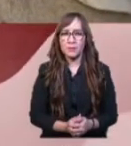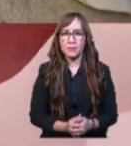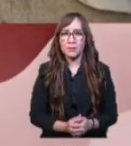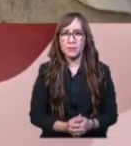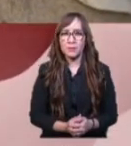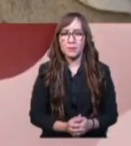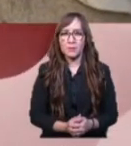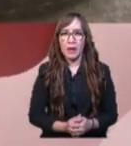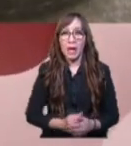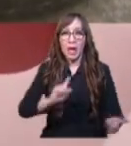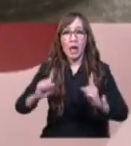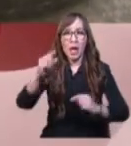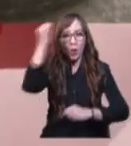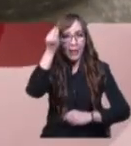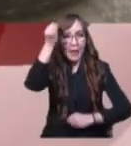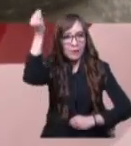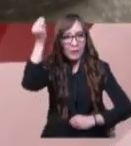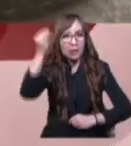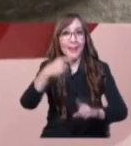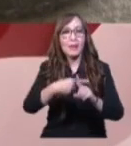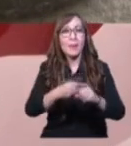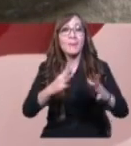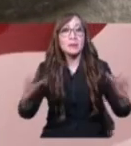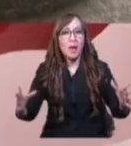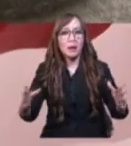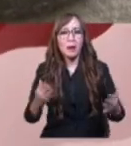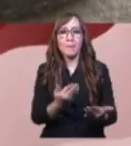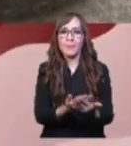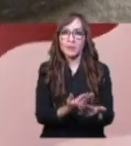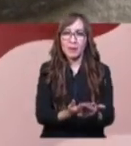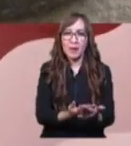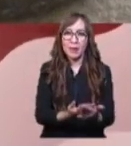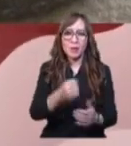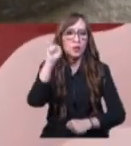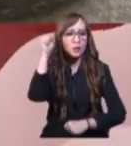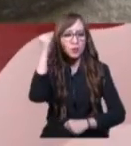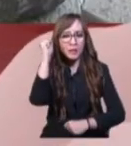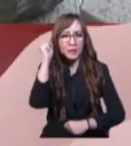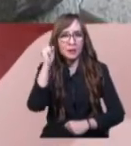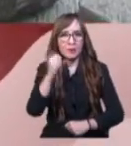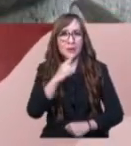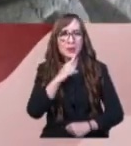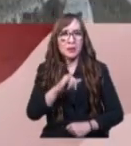besar, trafiknya semakin besar, kapasitas permintaannya juga akan sulit dibendung. Ketika